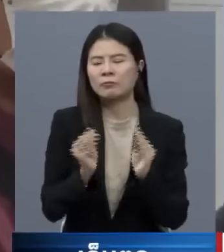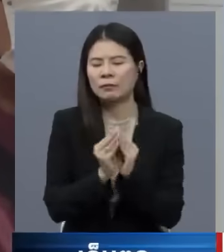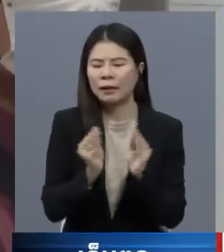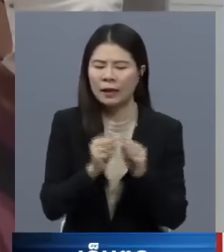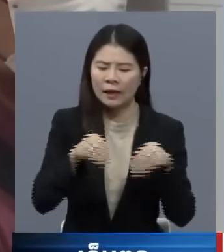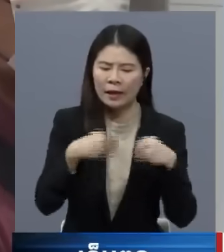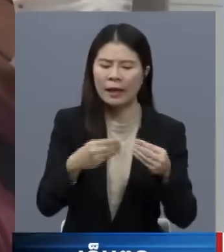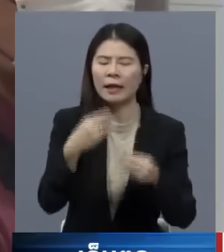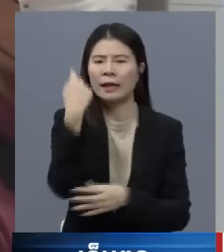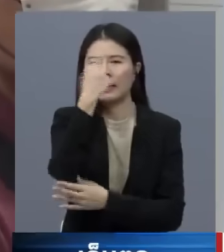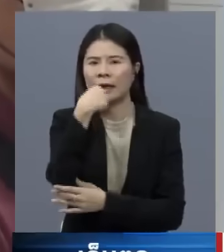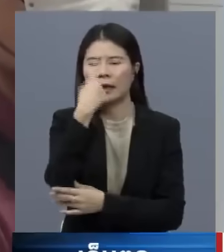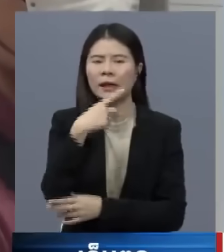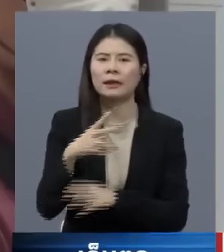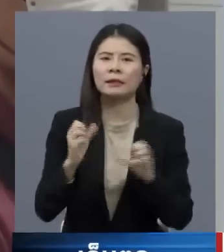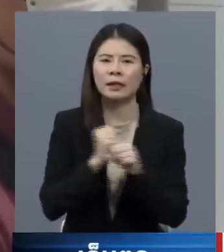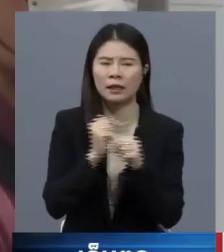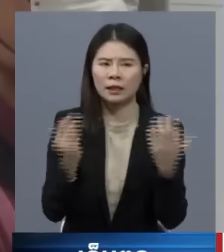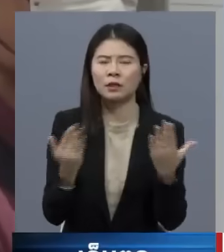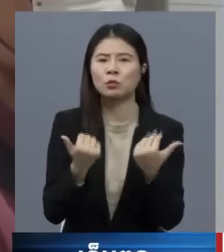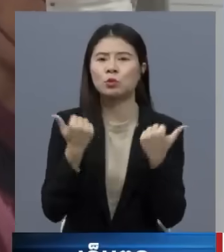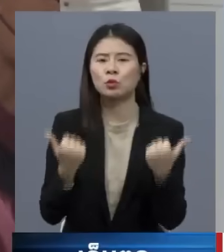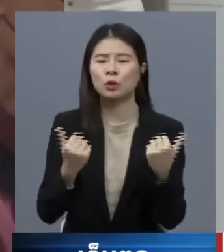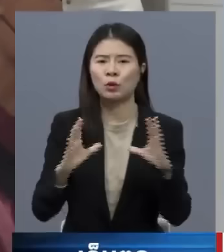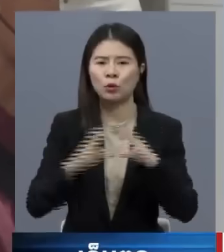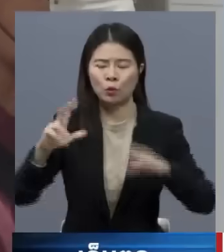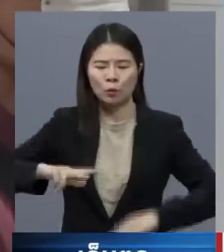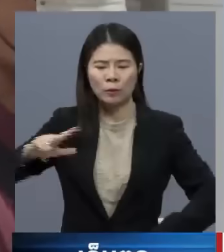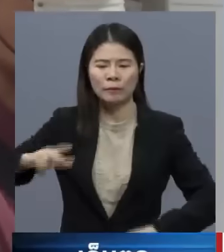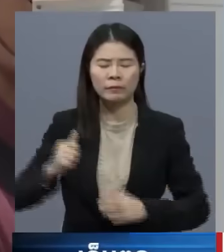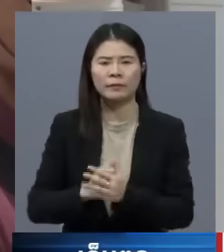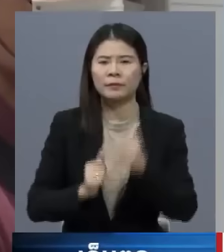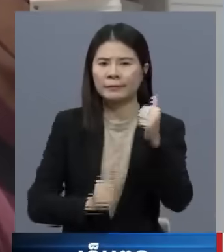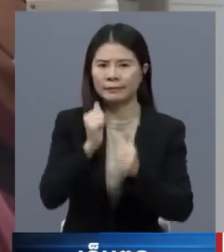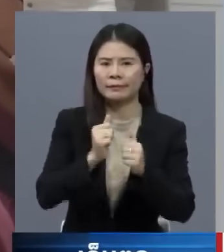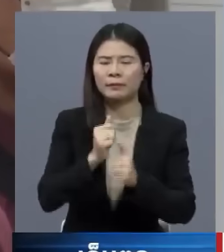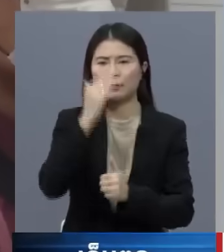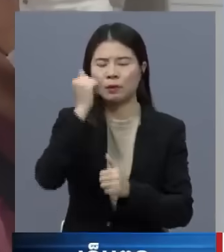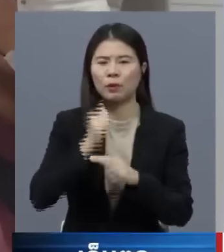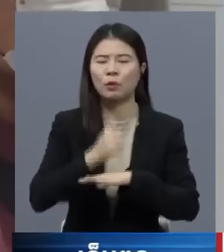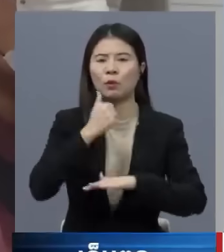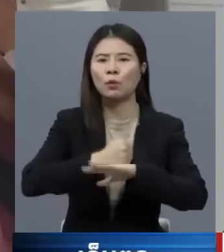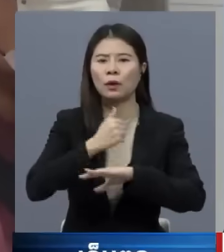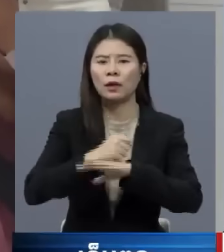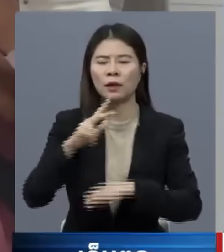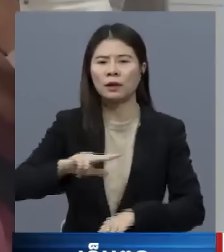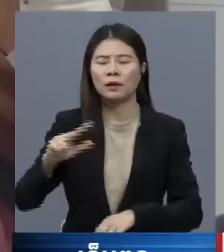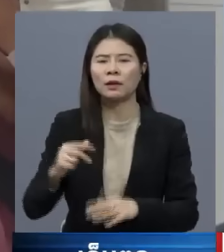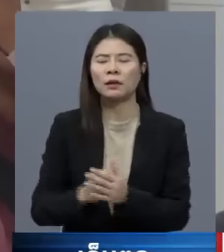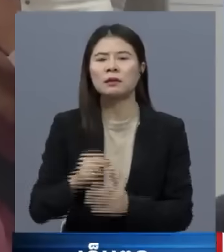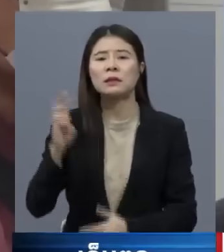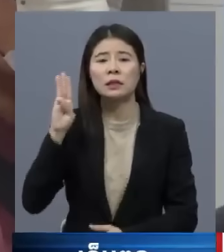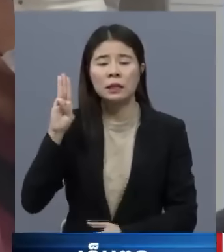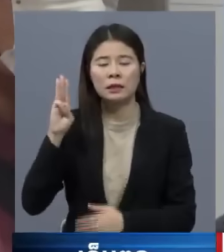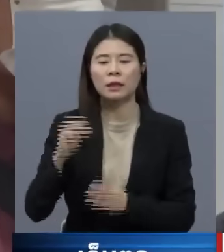แล้วสูตรผ่าทางตันนี้ก็จะทำให้พรรคเพื่อไทยเนี่ยมองยังไงก็วินวินฮะเนื่องจากแกนนำเพื่อไทยหลายคนให้คำมั่นสัญญาเอาไ